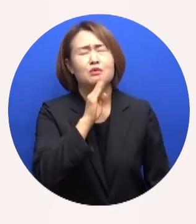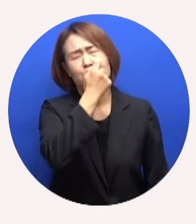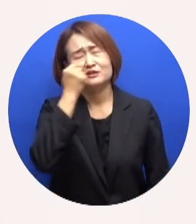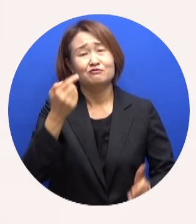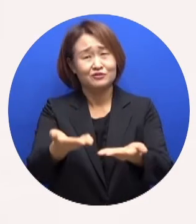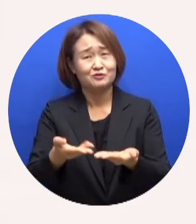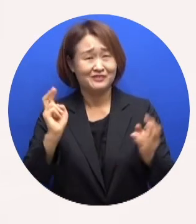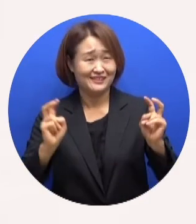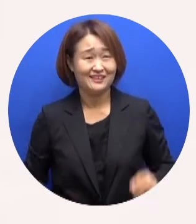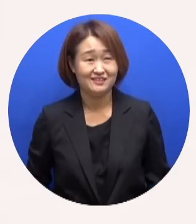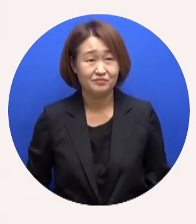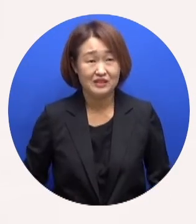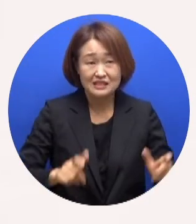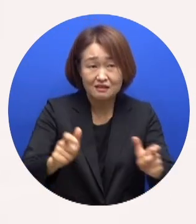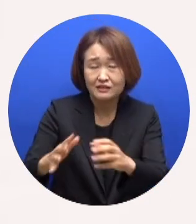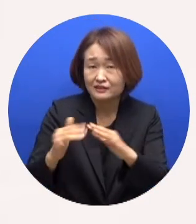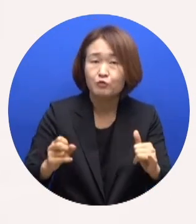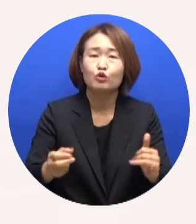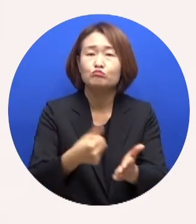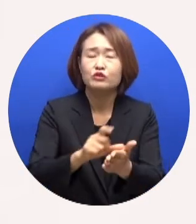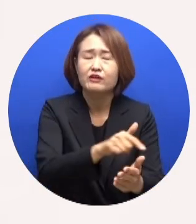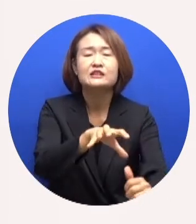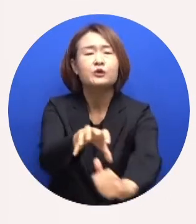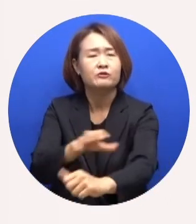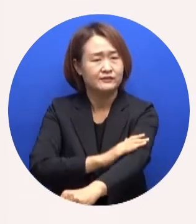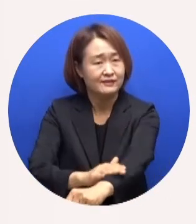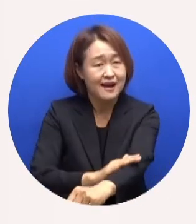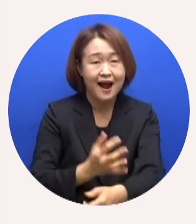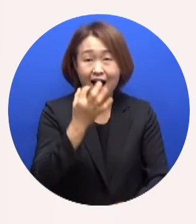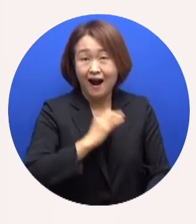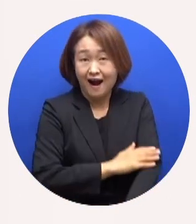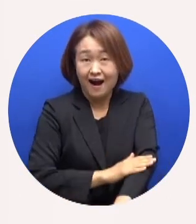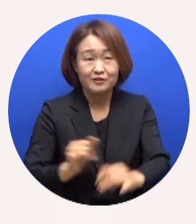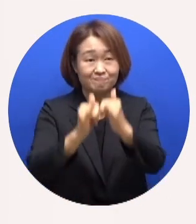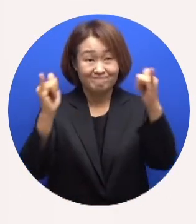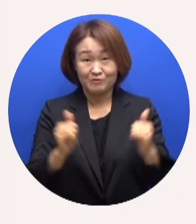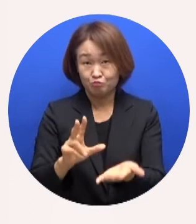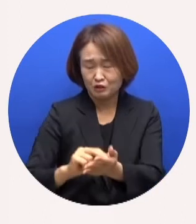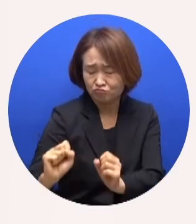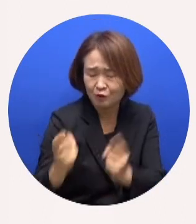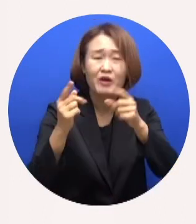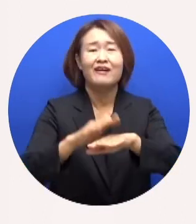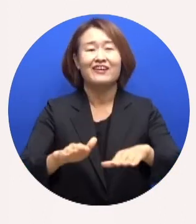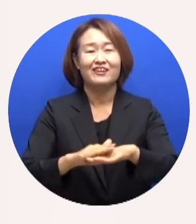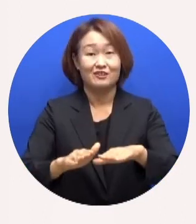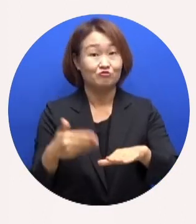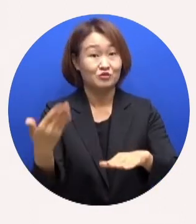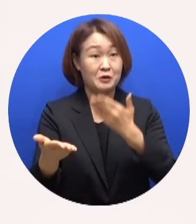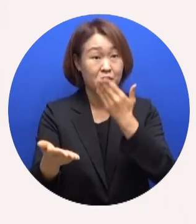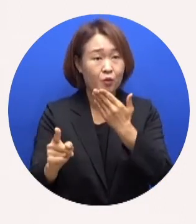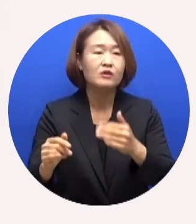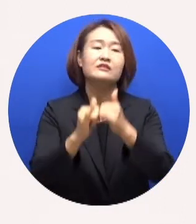보장되어 있는 회사. 지역의 인적 물적 자원을 활용해서 이윤 창출과 사회적 문제를 동시에 해결할 수